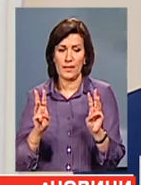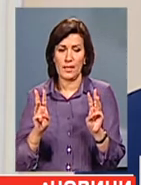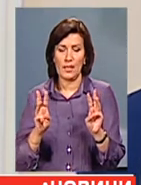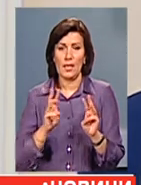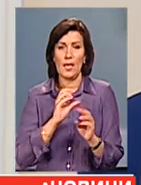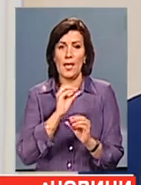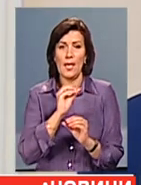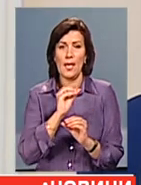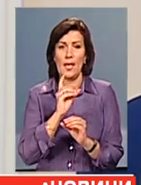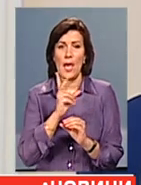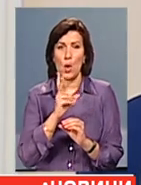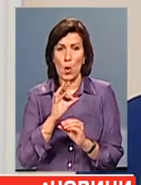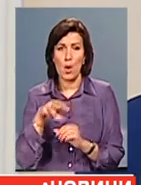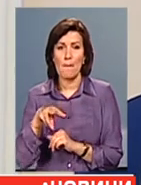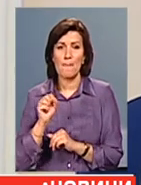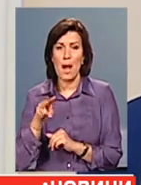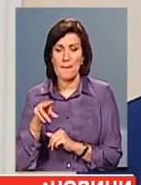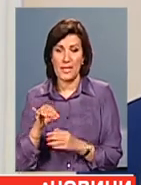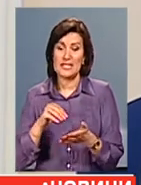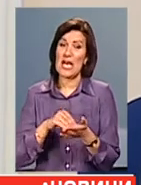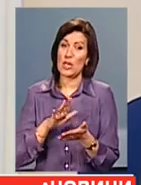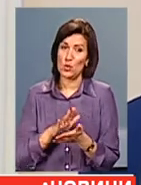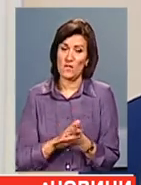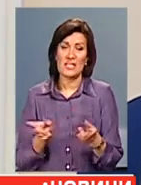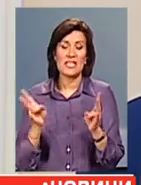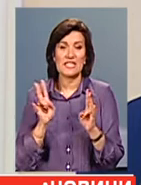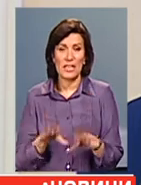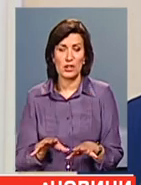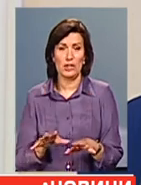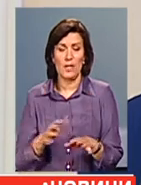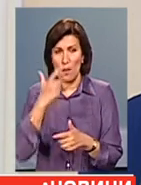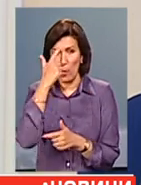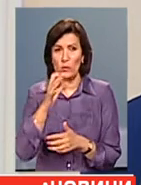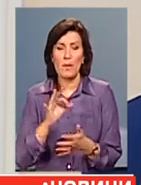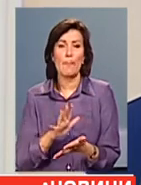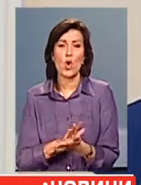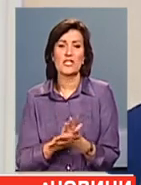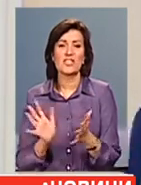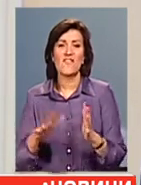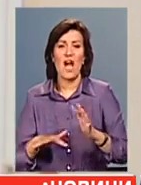екомапи, зареєструватися і залишити повідомлення про звалище, яке